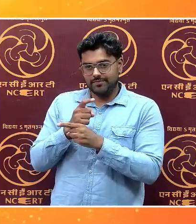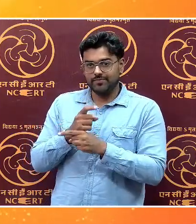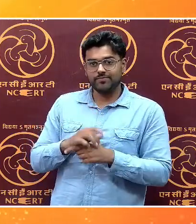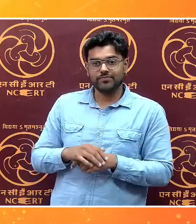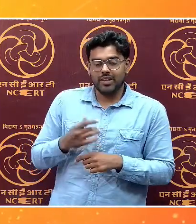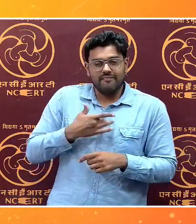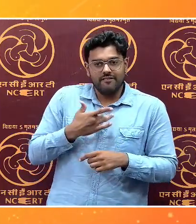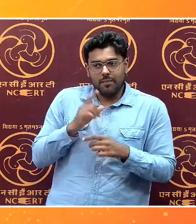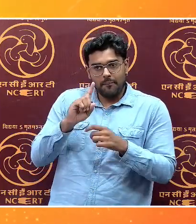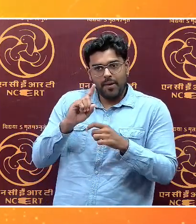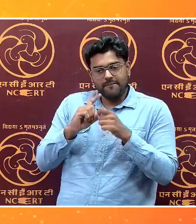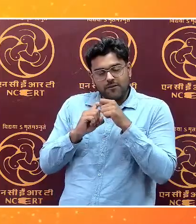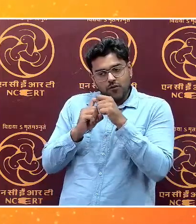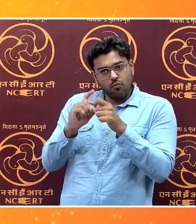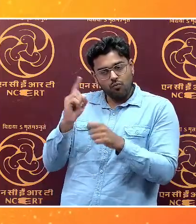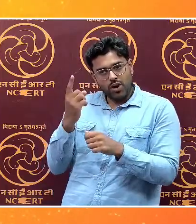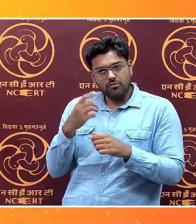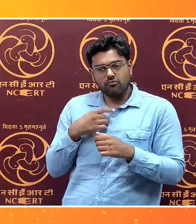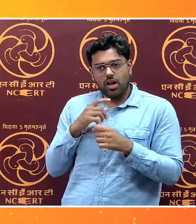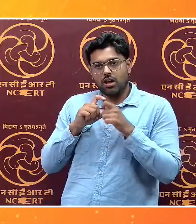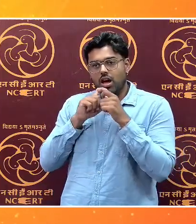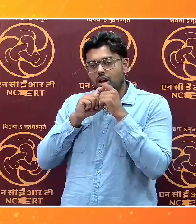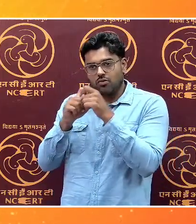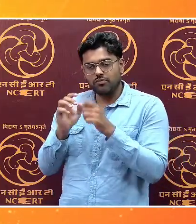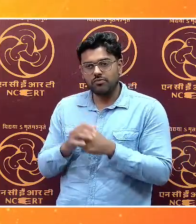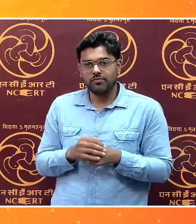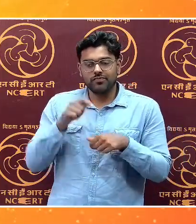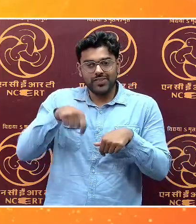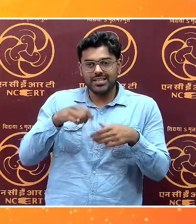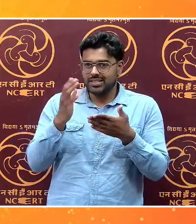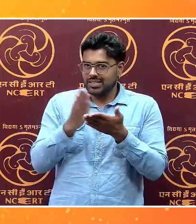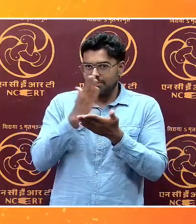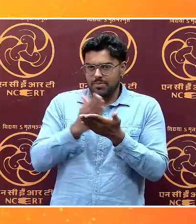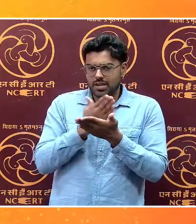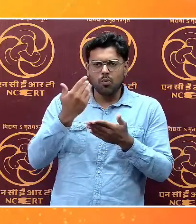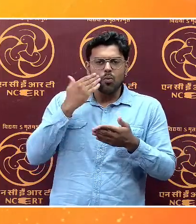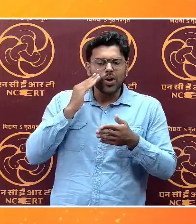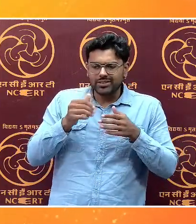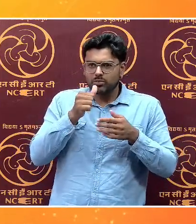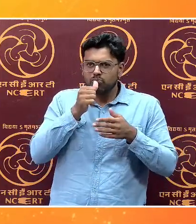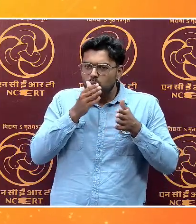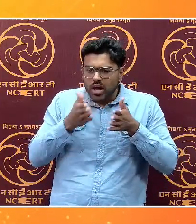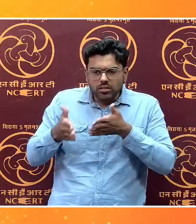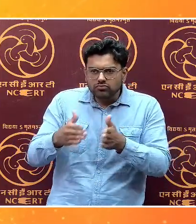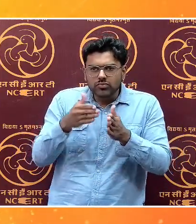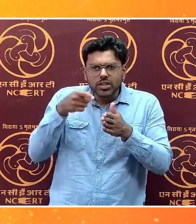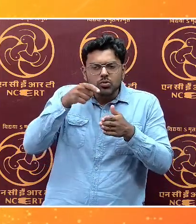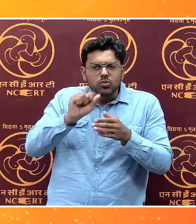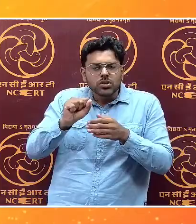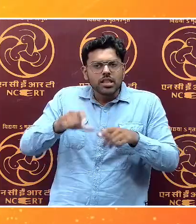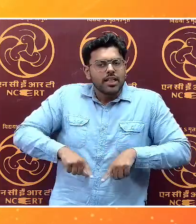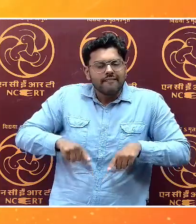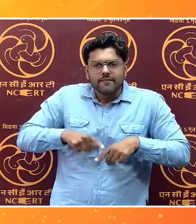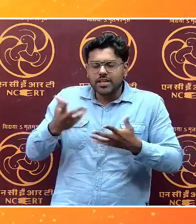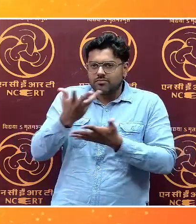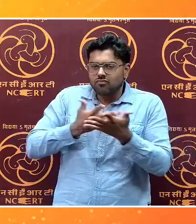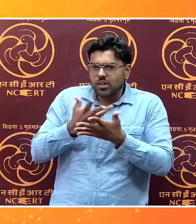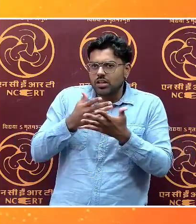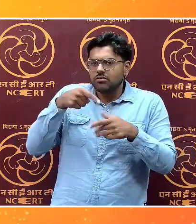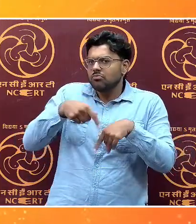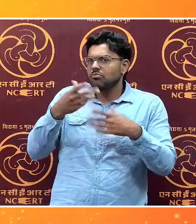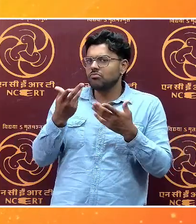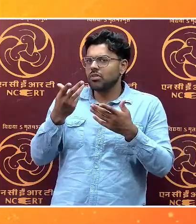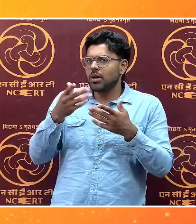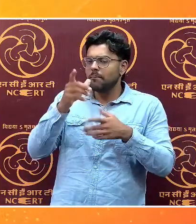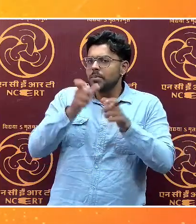पहला जो मेरा क्वेश्चन है आपसे यही है कि आज इस चैप्टर में एक जब रिवर की जर्नी हम पढ़ने जा रहे हैं, तो आज इसमें क्या कुछ हमारे व्यूअर्स